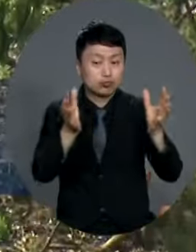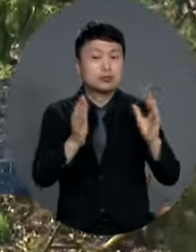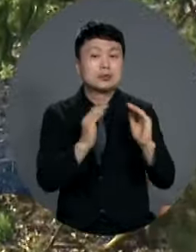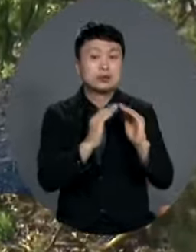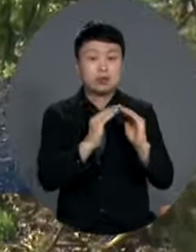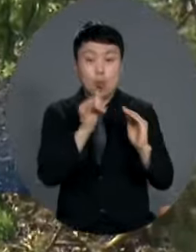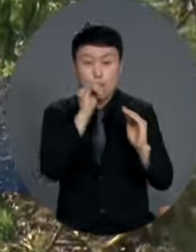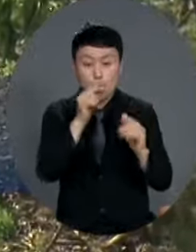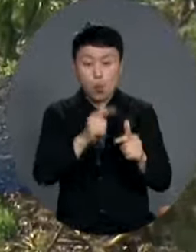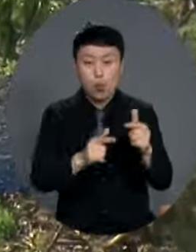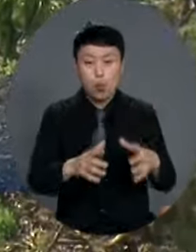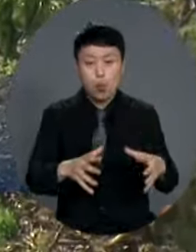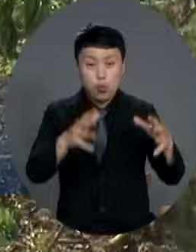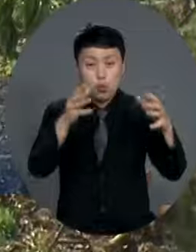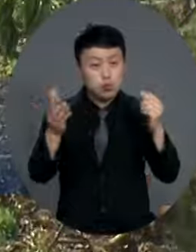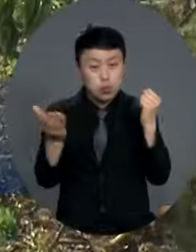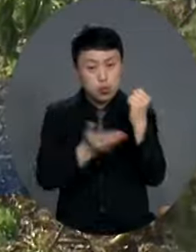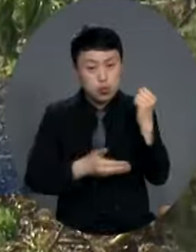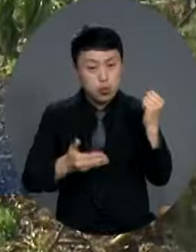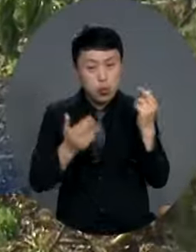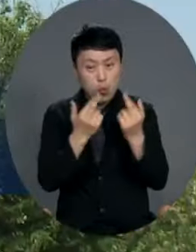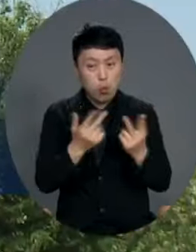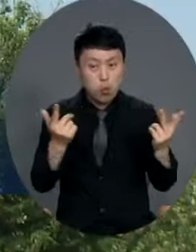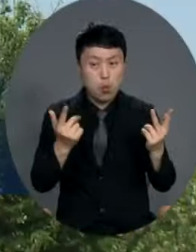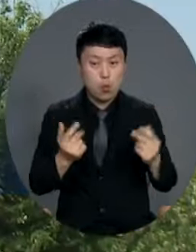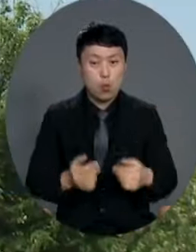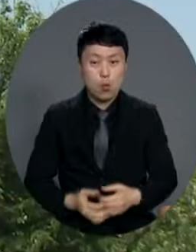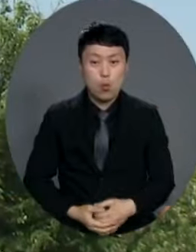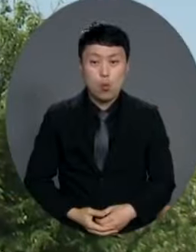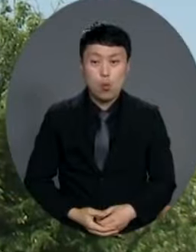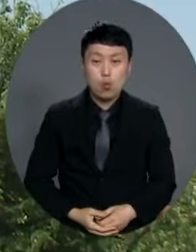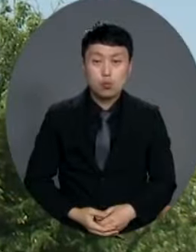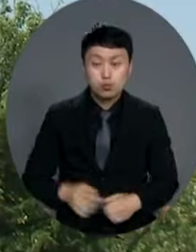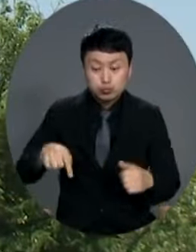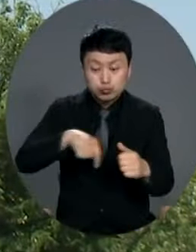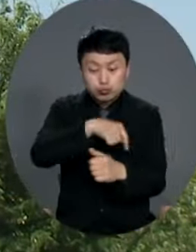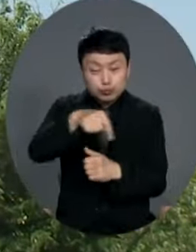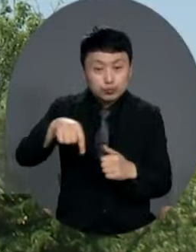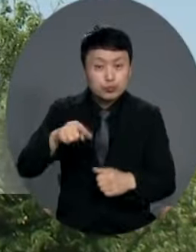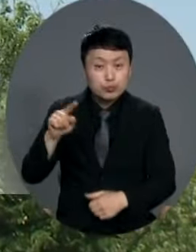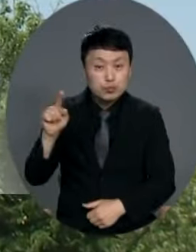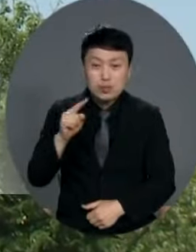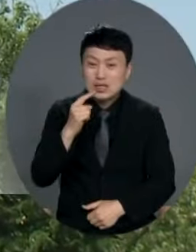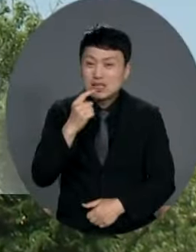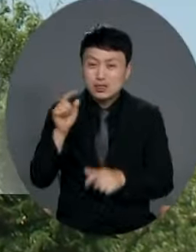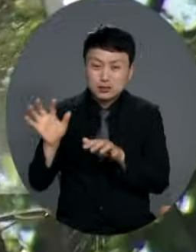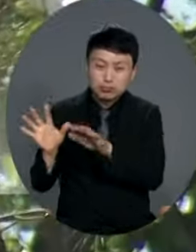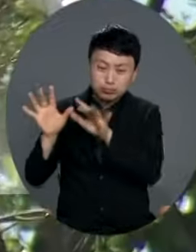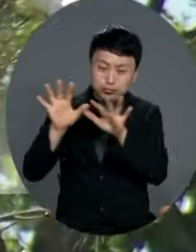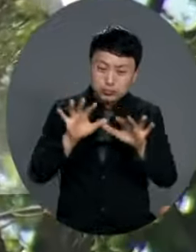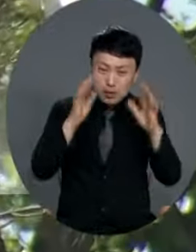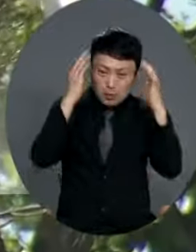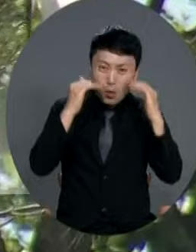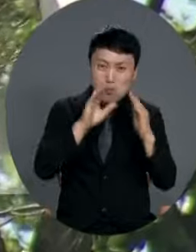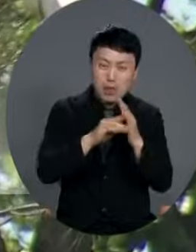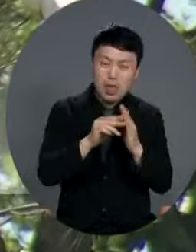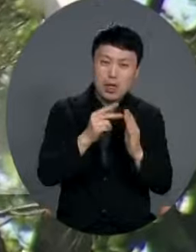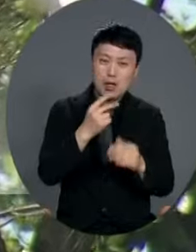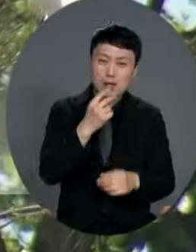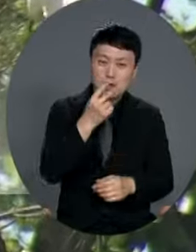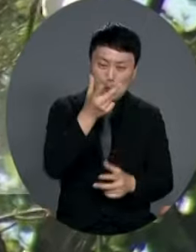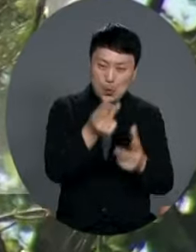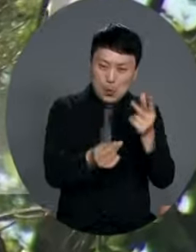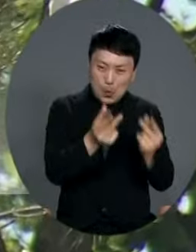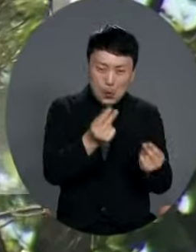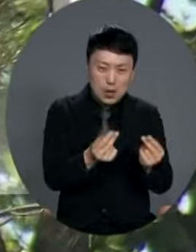그 나무들도 오늘 보니까 없어졌네요. 인근 주민들은 백로와 왜가리가 오는 여름이면 배설물과 악취